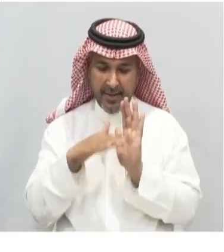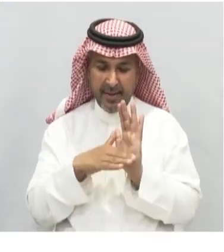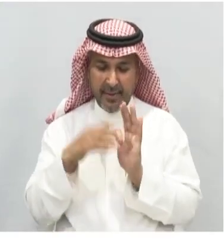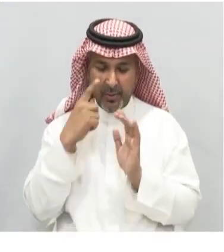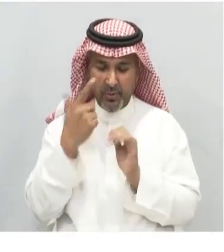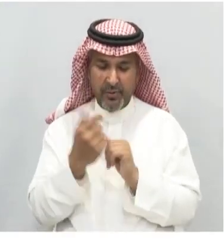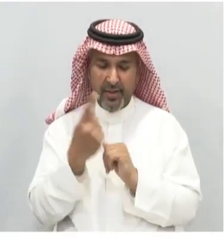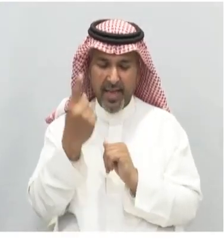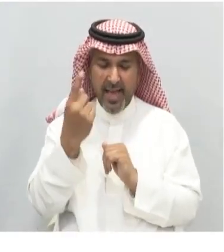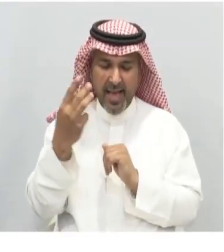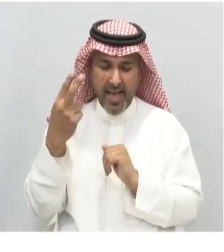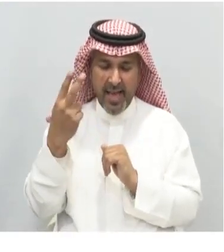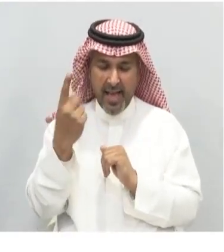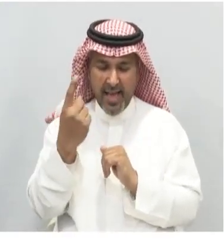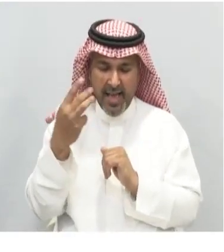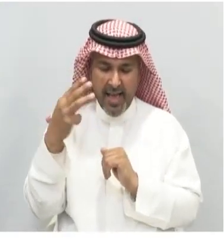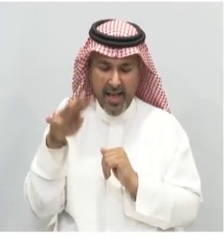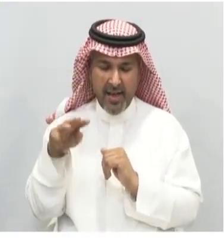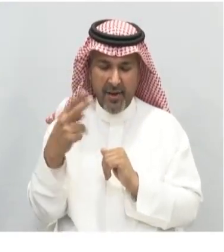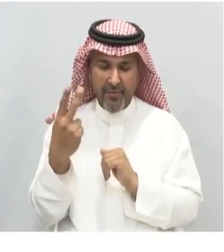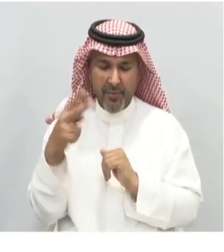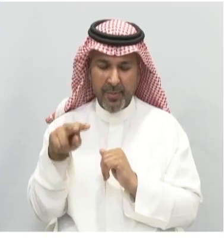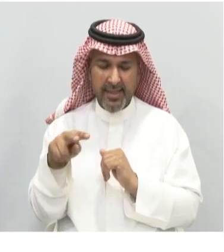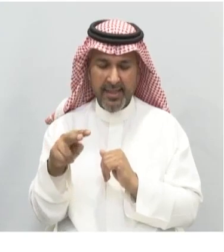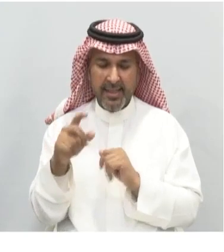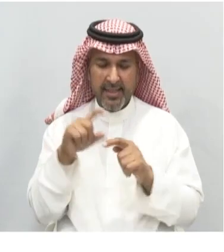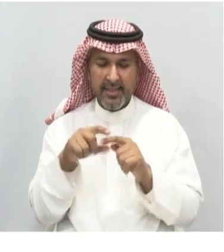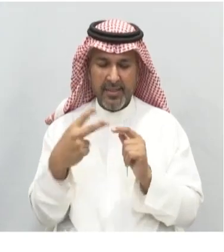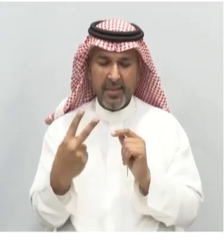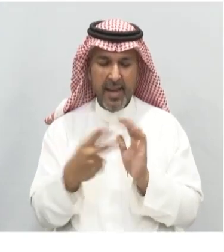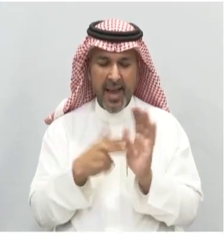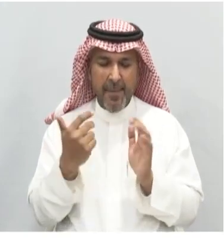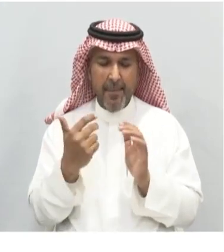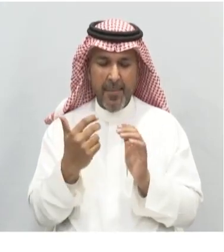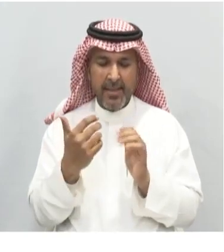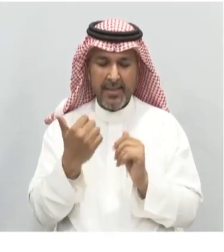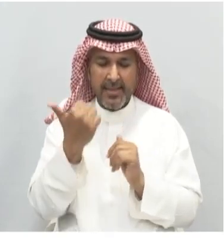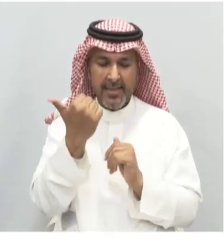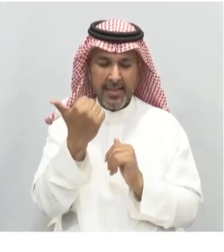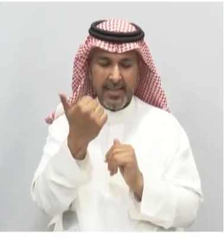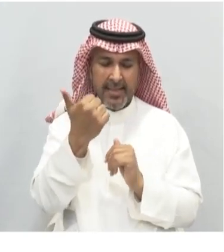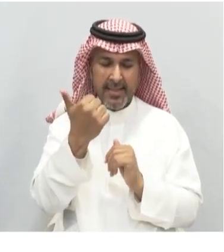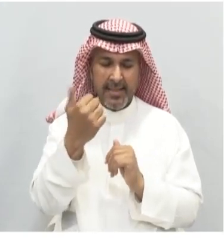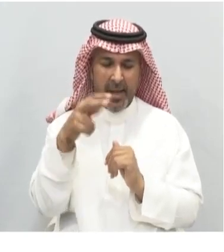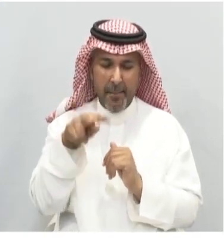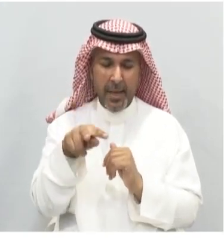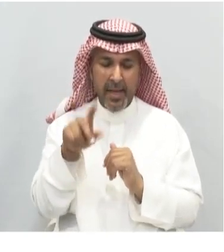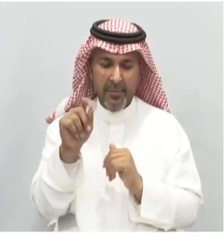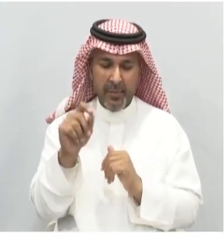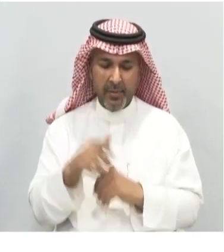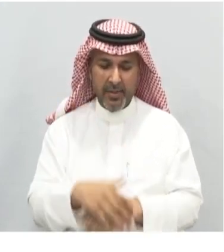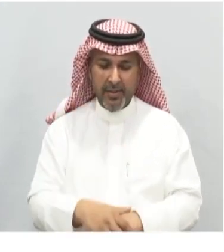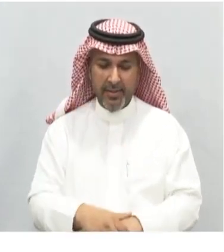وهنا صفر اضفنا صفر بارك الله فيكم طيب 1200 تق 2 تساوي 600 بارك الله